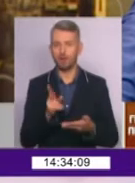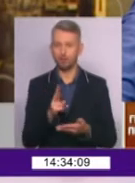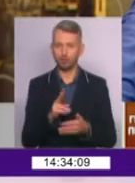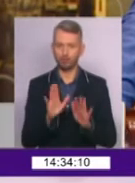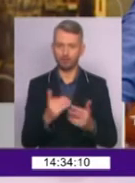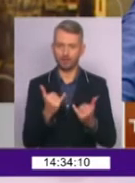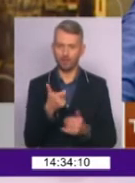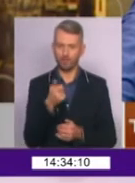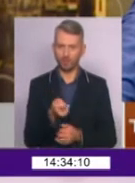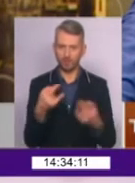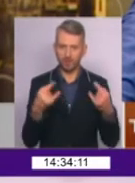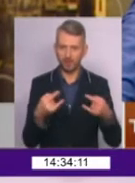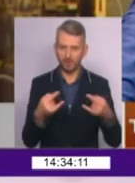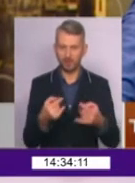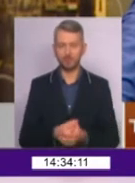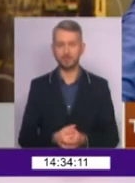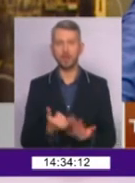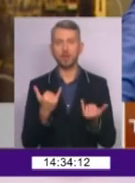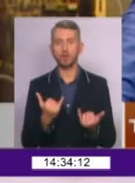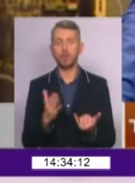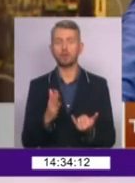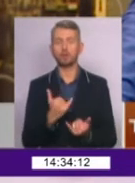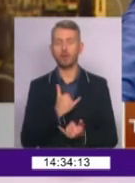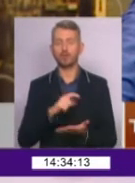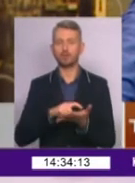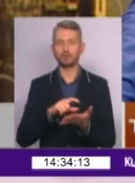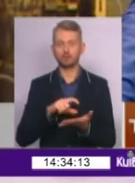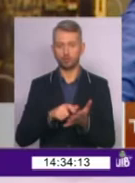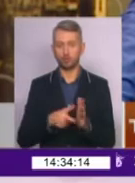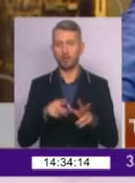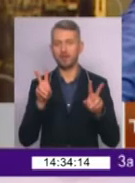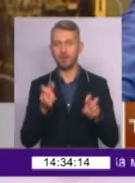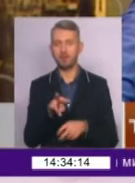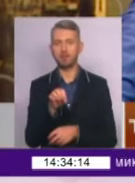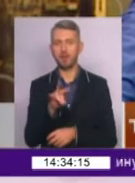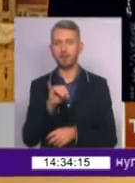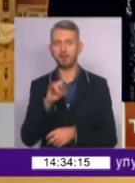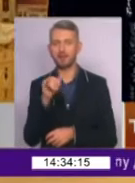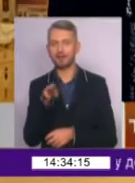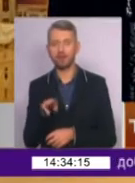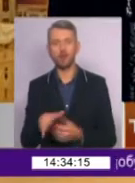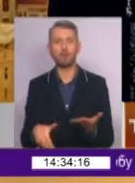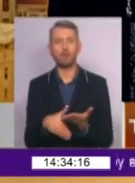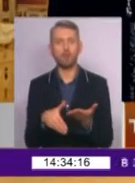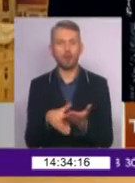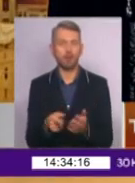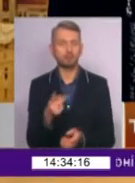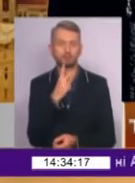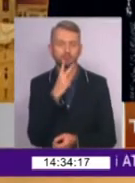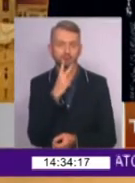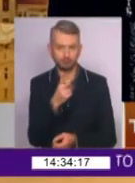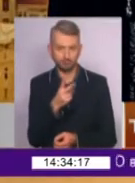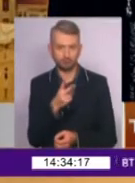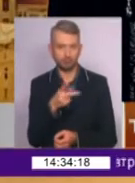приєднався. Сьогодні в студії тема «Менінгіт». Допомагає нам почути більшість Ігор